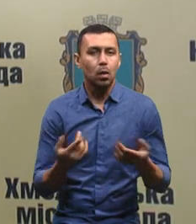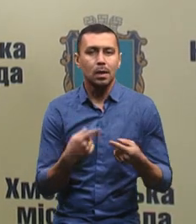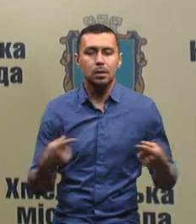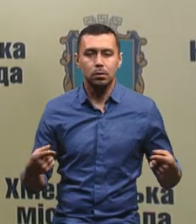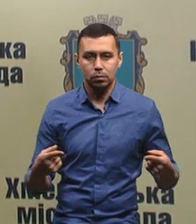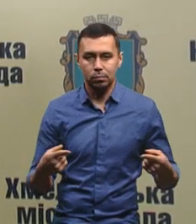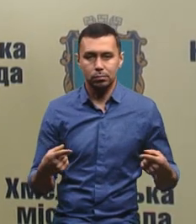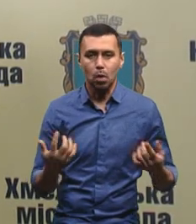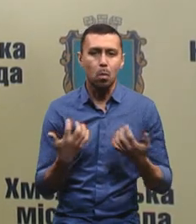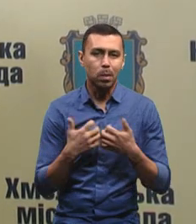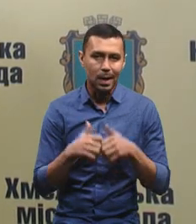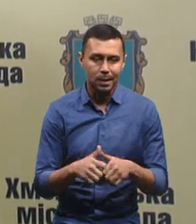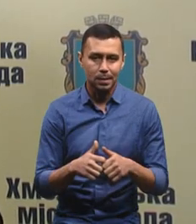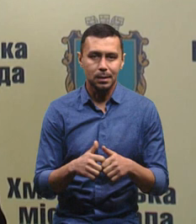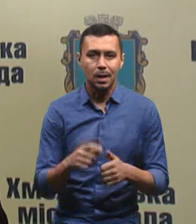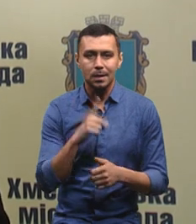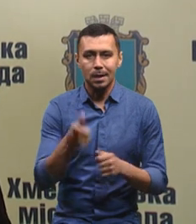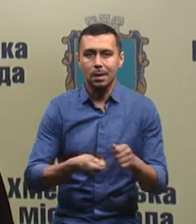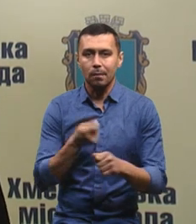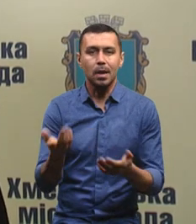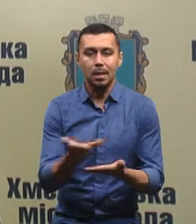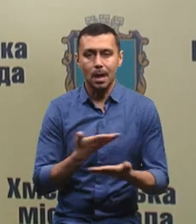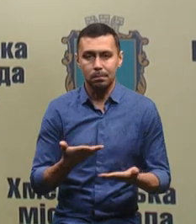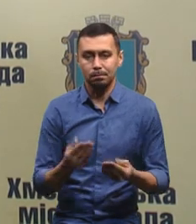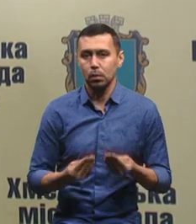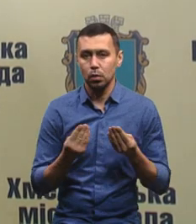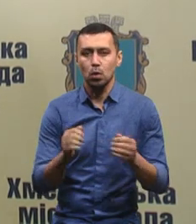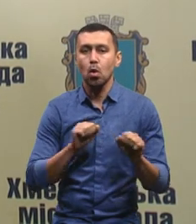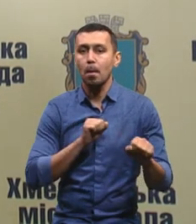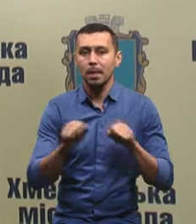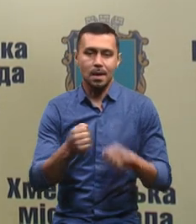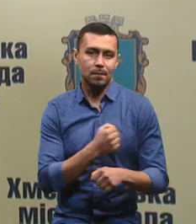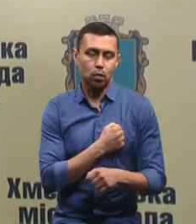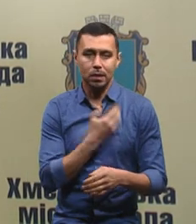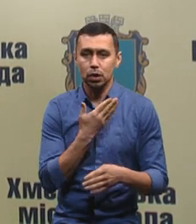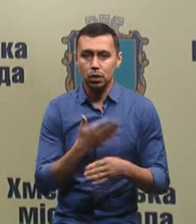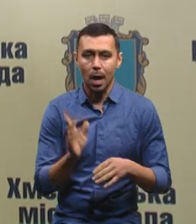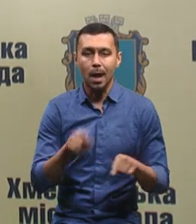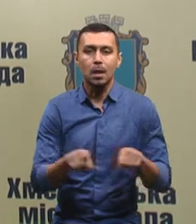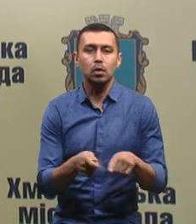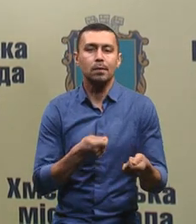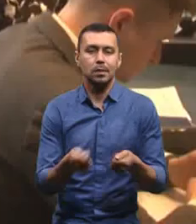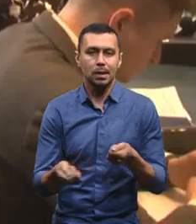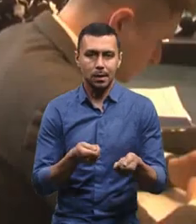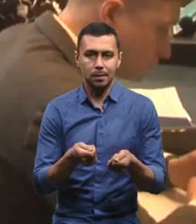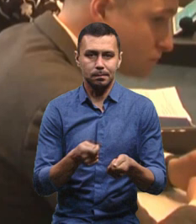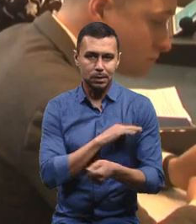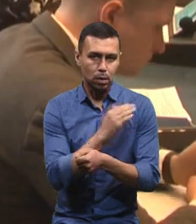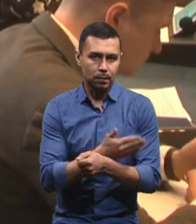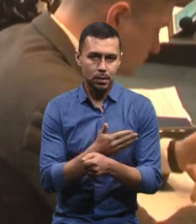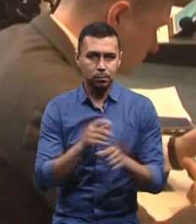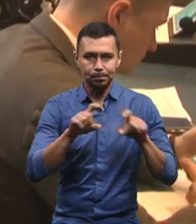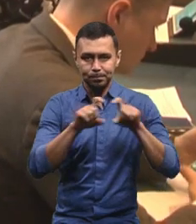інвентаря обладнання за заявками які нам подають командири військових частин також керівники силових структур на